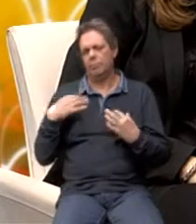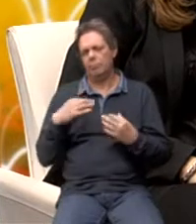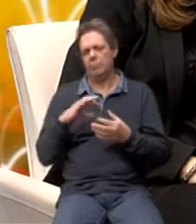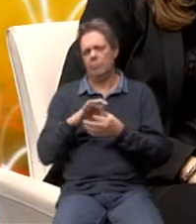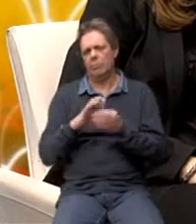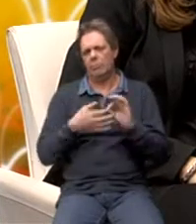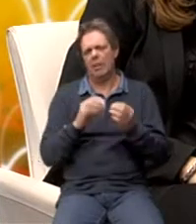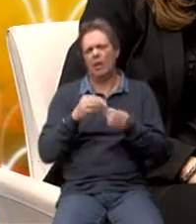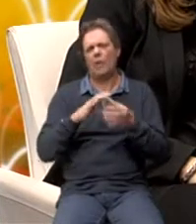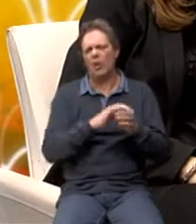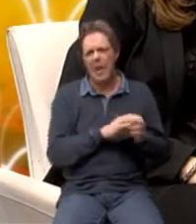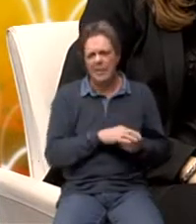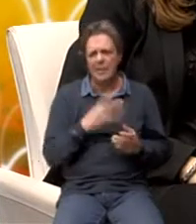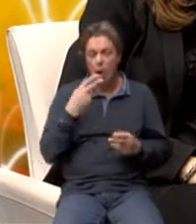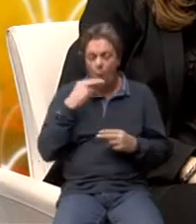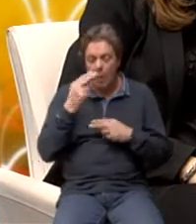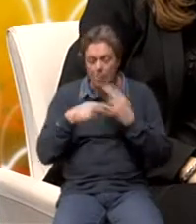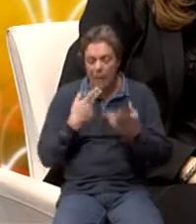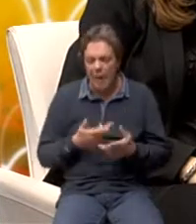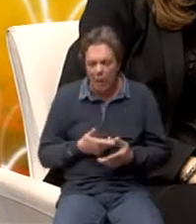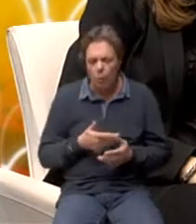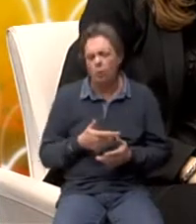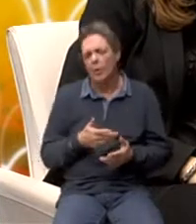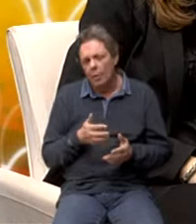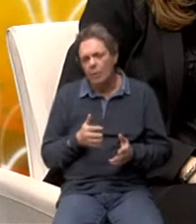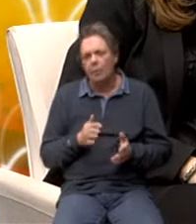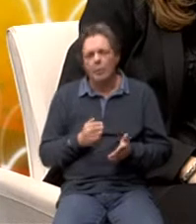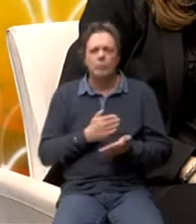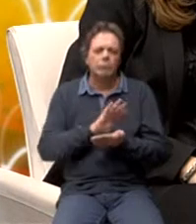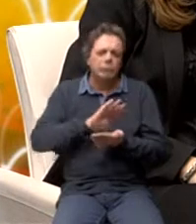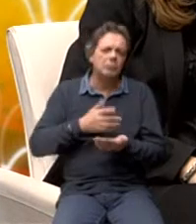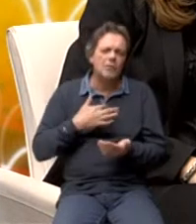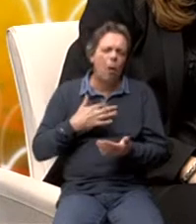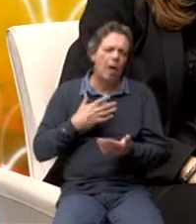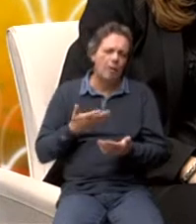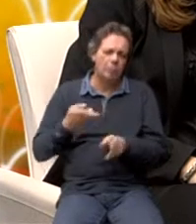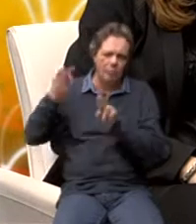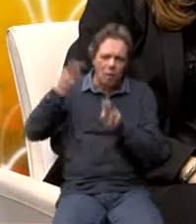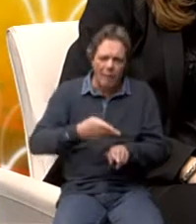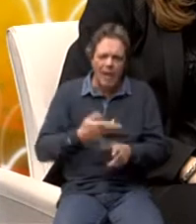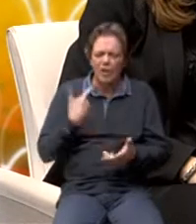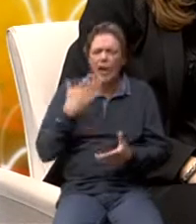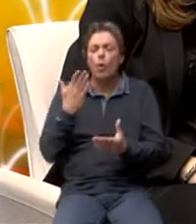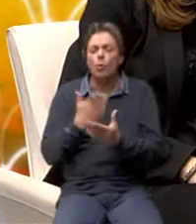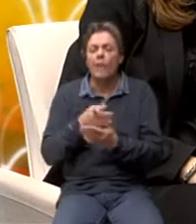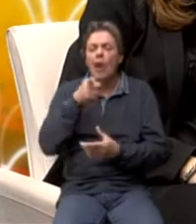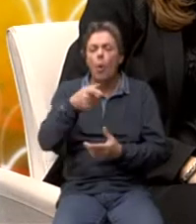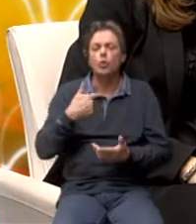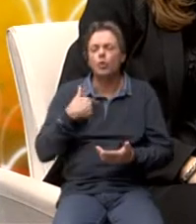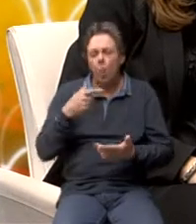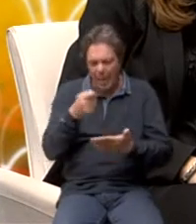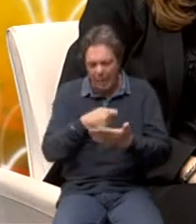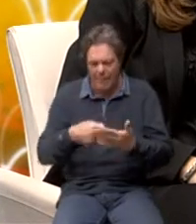sustave kvalitete gdje oni provjeravaju određene svoje dobavljače, da li to odgovara onome što su oni napisali ili